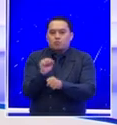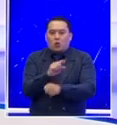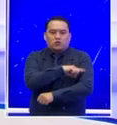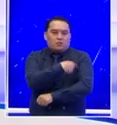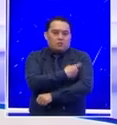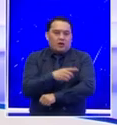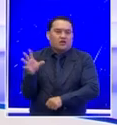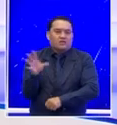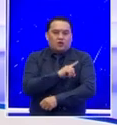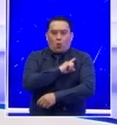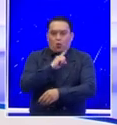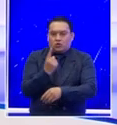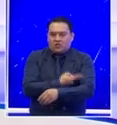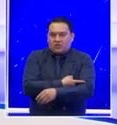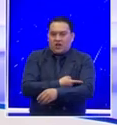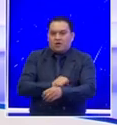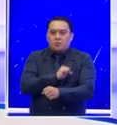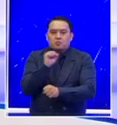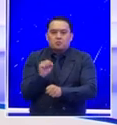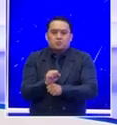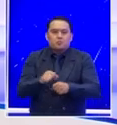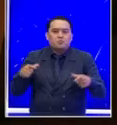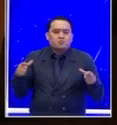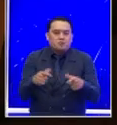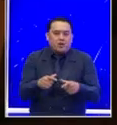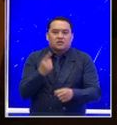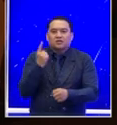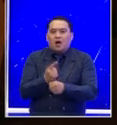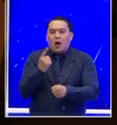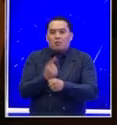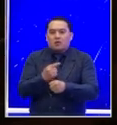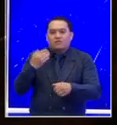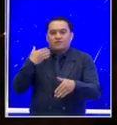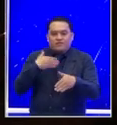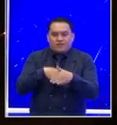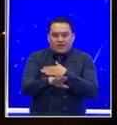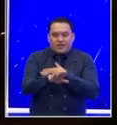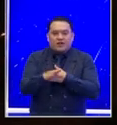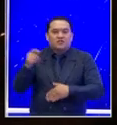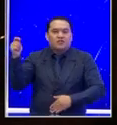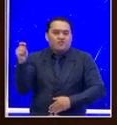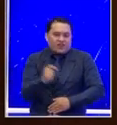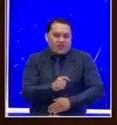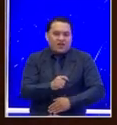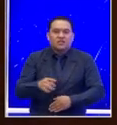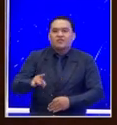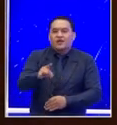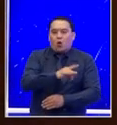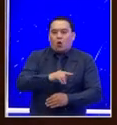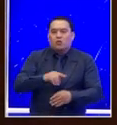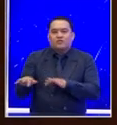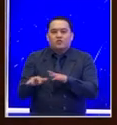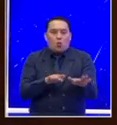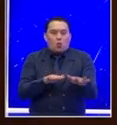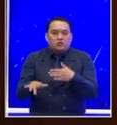санитарных постах усилены ограничительные меры. Теперь введен запрет на въезд и выезд в регион, а также на перемещение